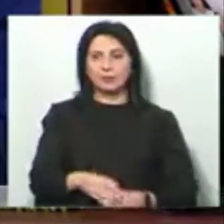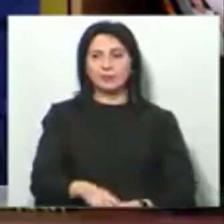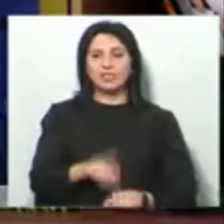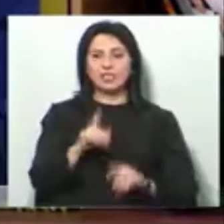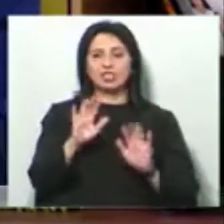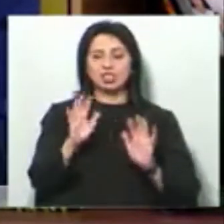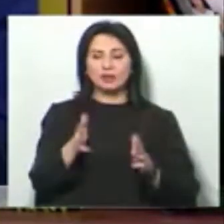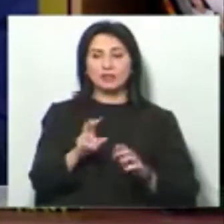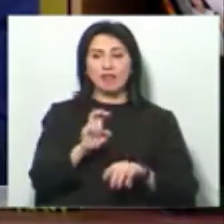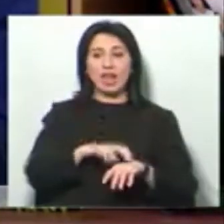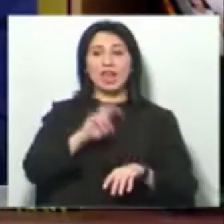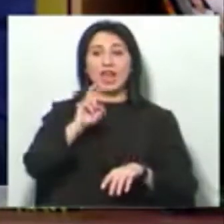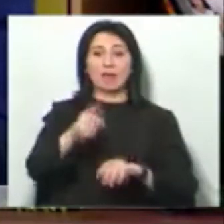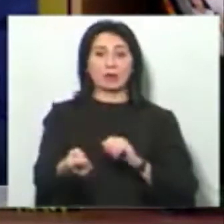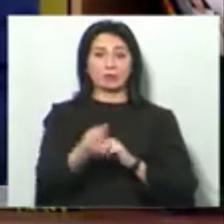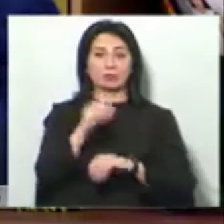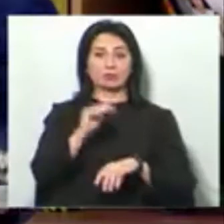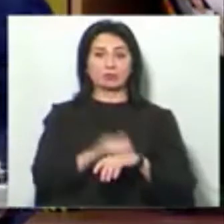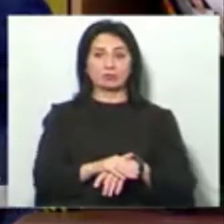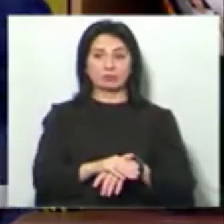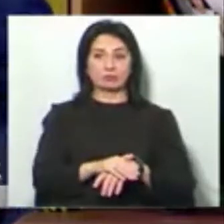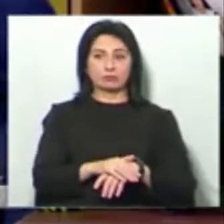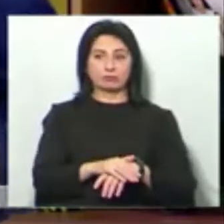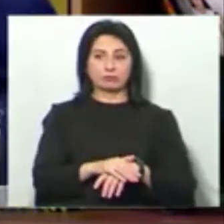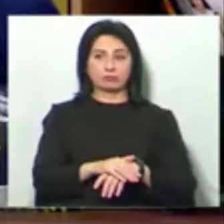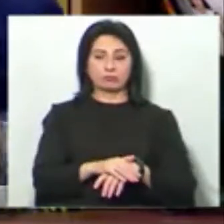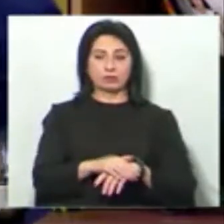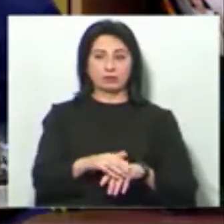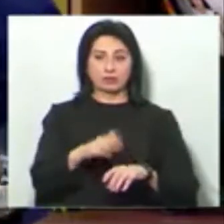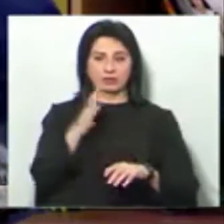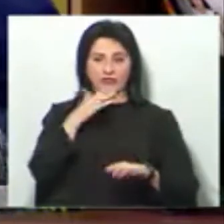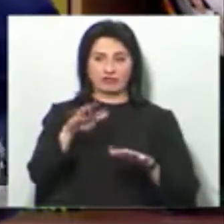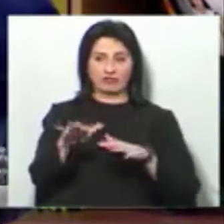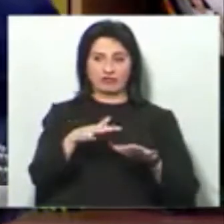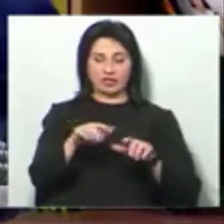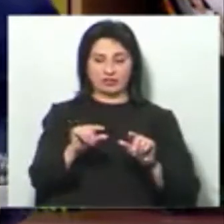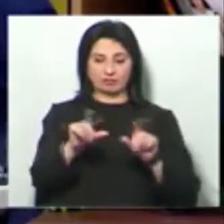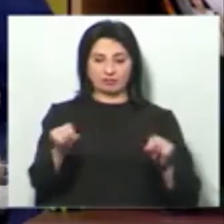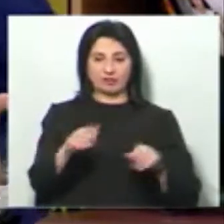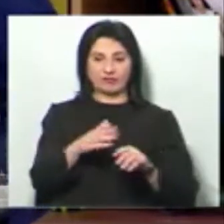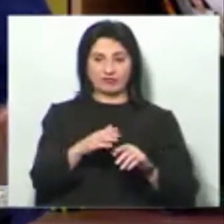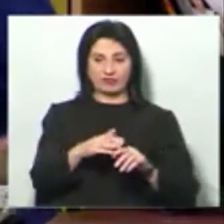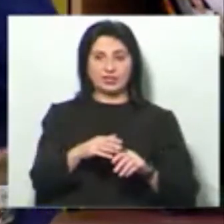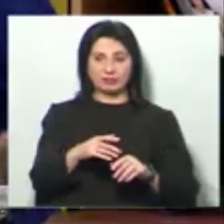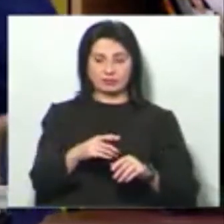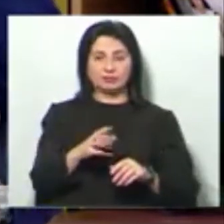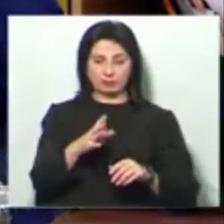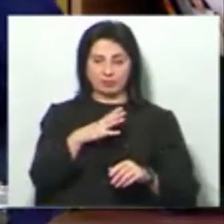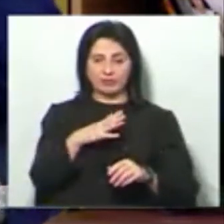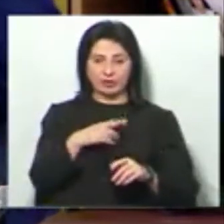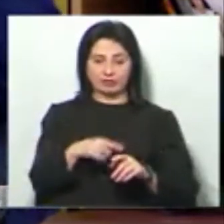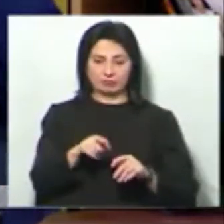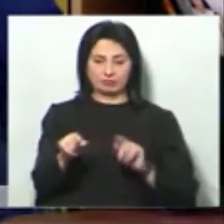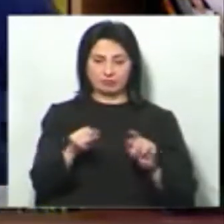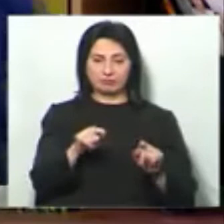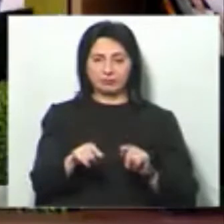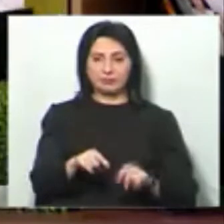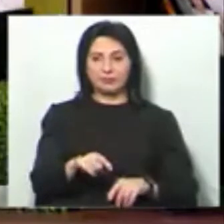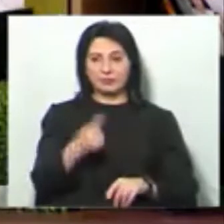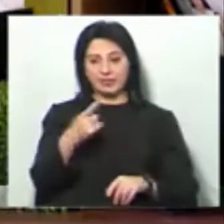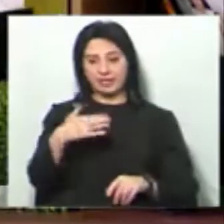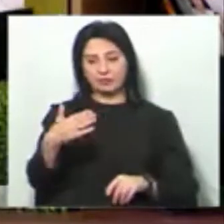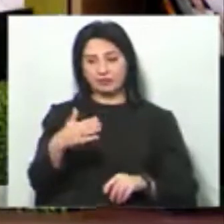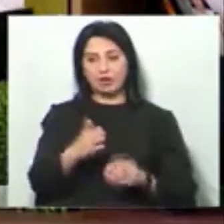შემთხვევაში მიმართა ექიმს და აღმოჩნდა, რომ მას აქვს პრევრაში სითხე. Შეიძლება იყოს სონხვირი, შეიძლება იყოს სონხვირი, ძირითადად გულის უკმარისობის დროს არის სონხვირი,